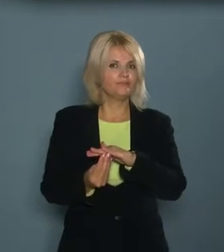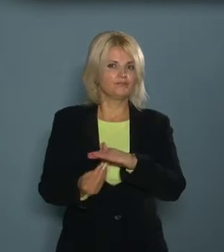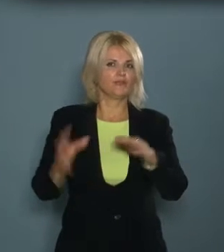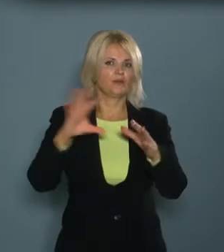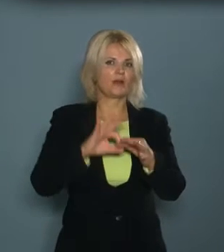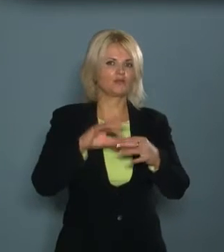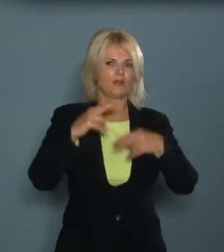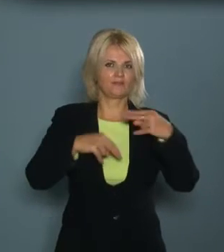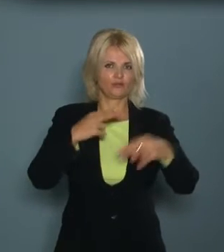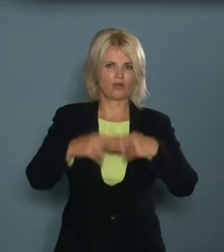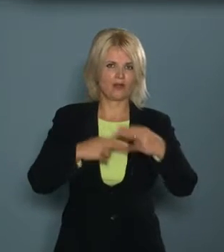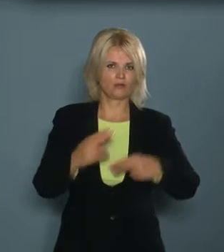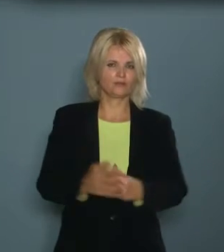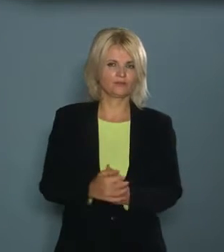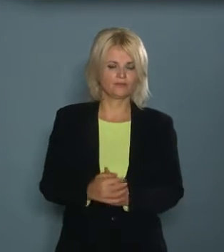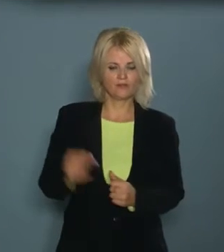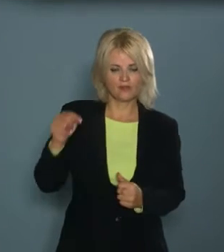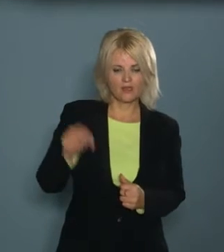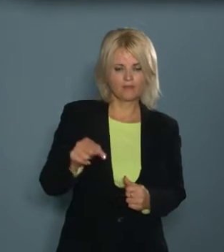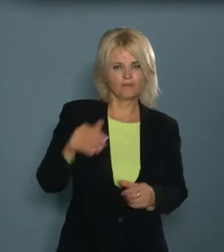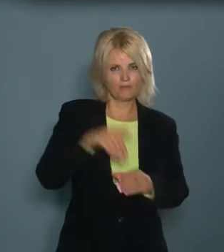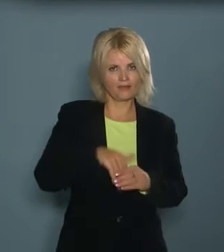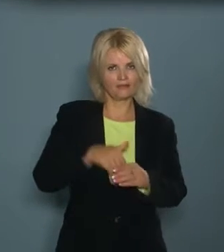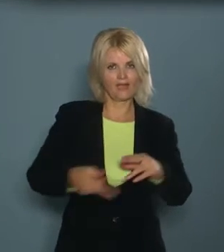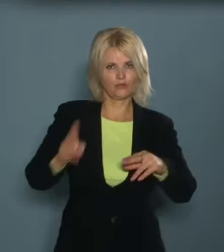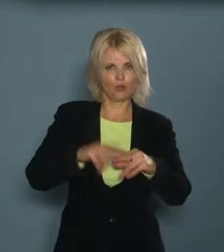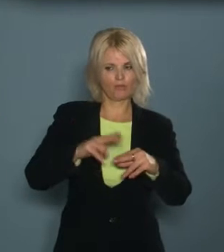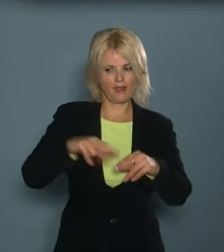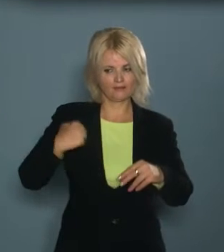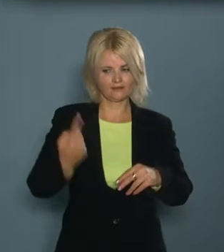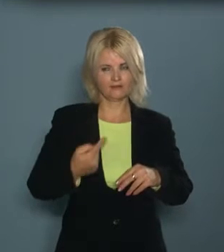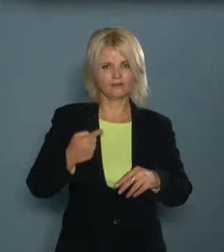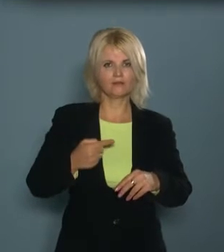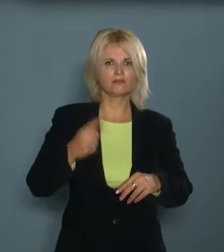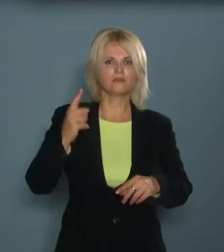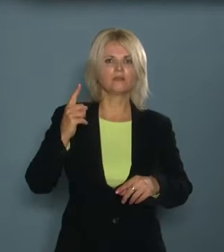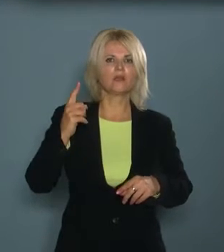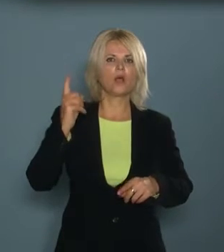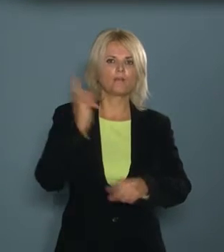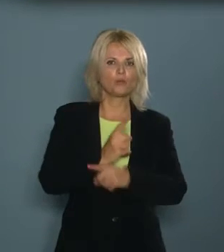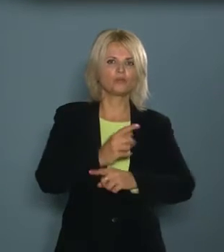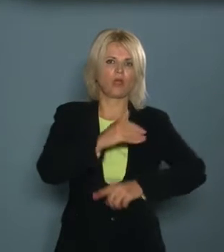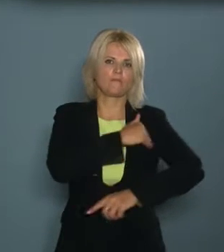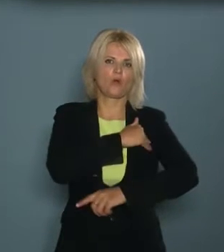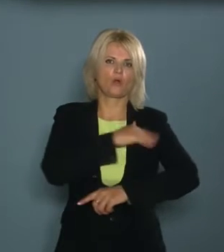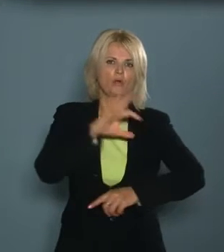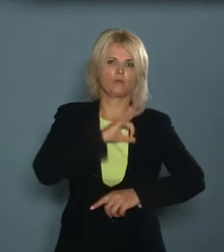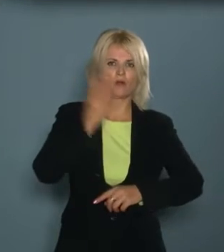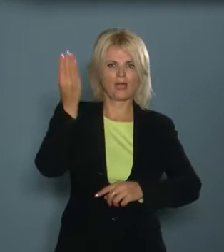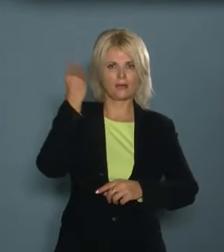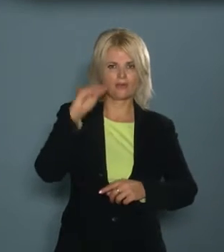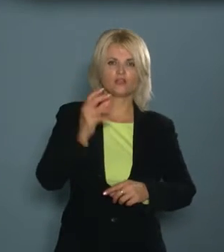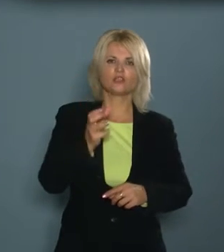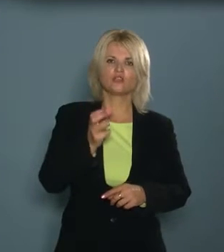metro korrupcióval kapcsolatos vizsgálat volt. Ebben többen voltunk, ebben a budafoki polgármester, a